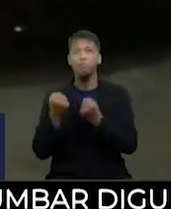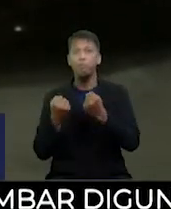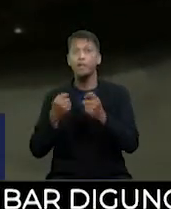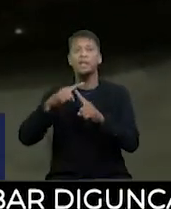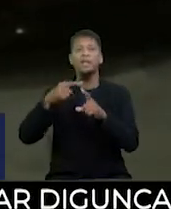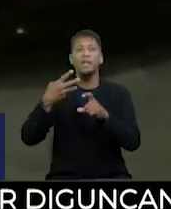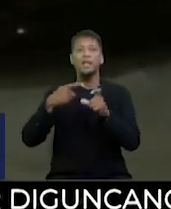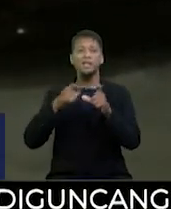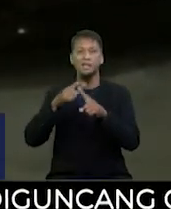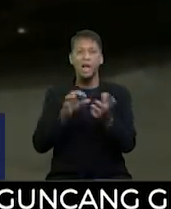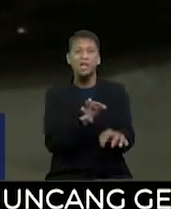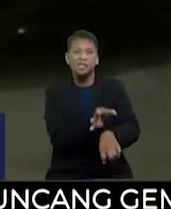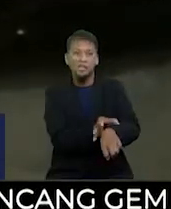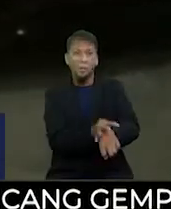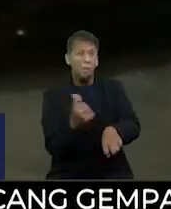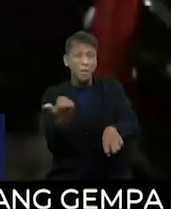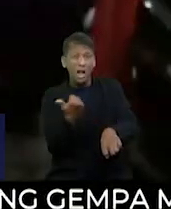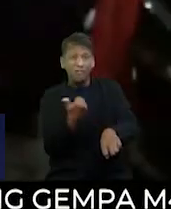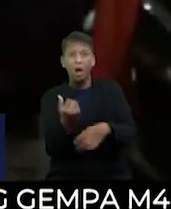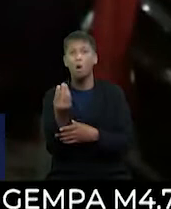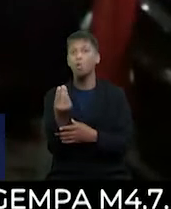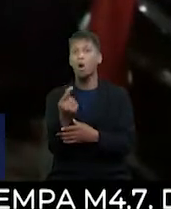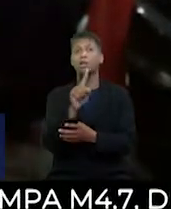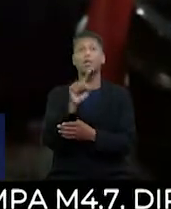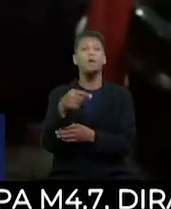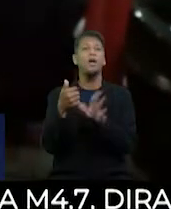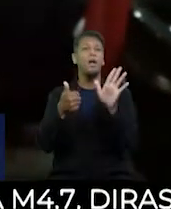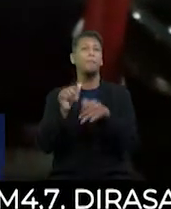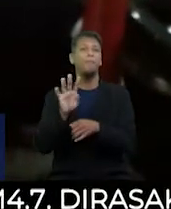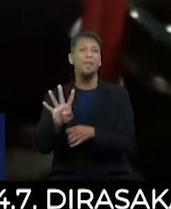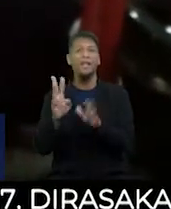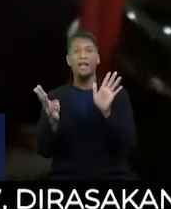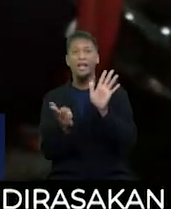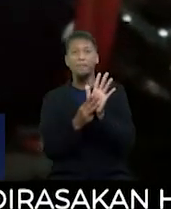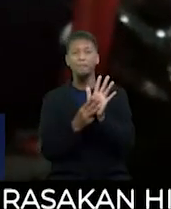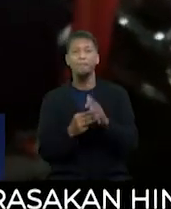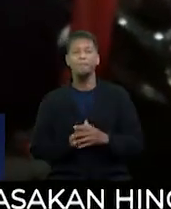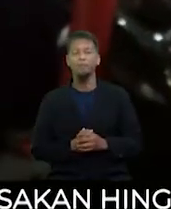mewah, serta uang tunai senilai 1,64 miliar rupiah.